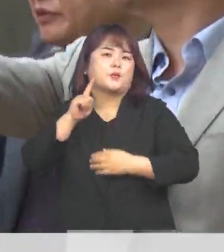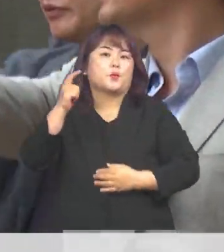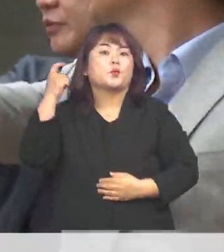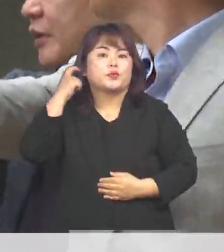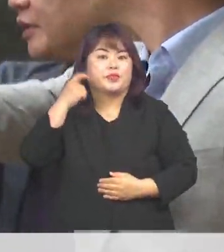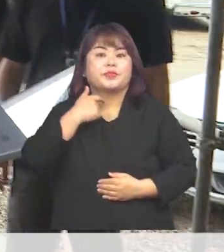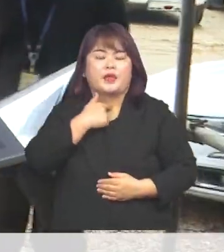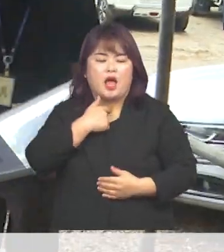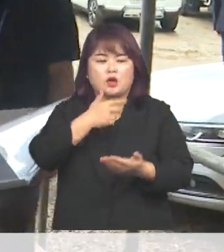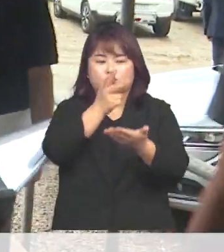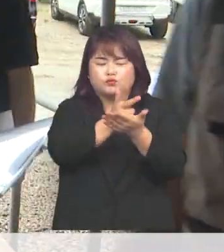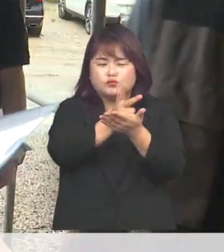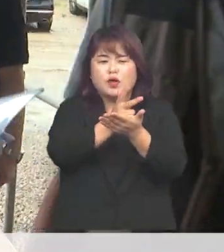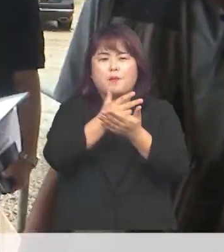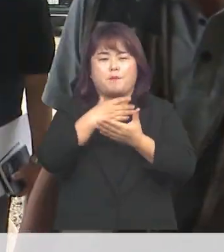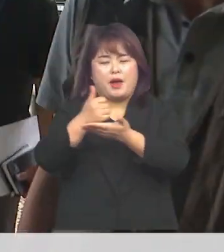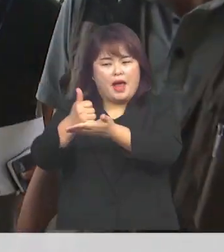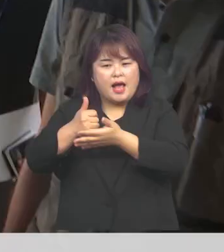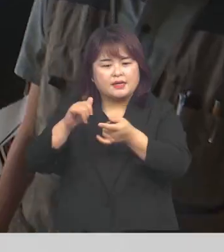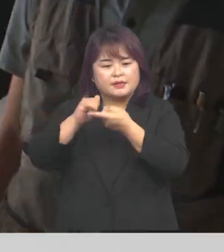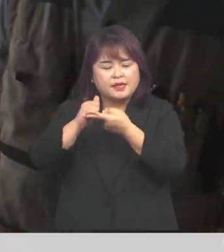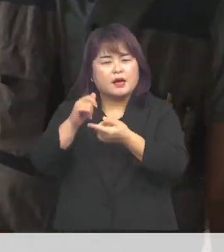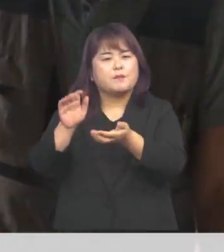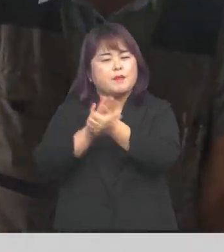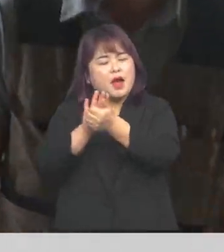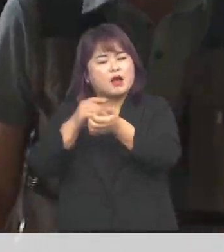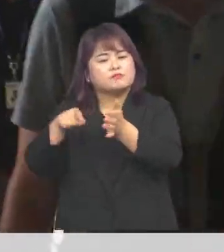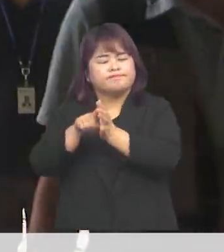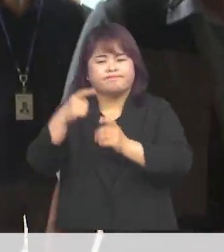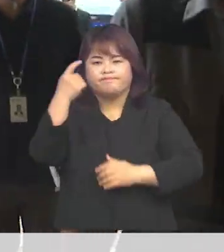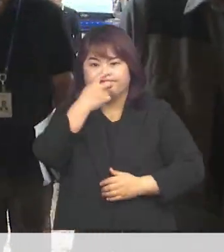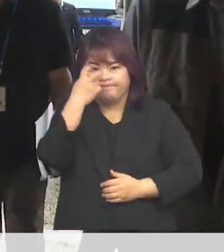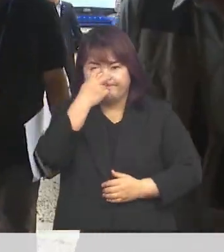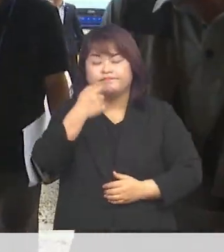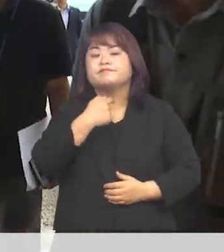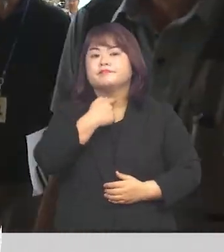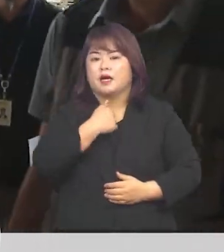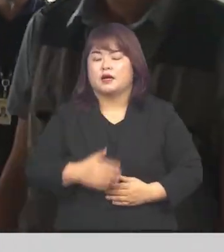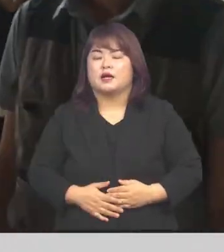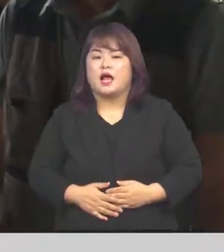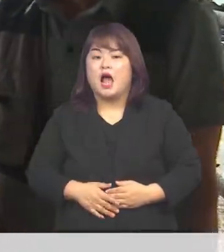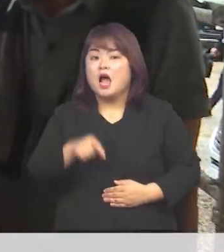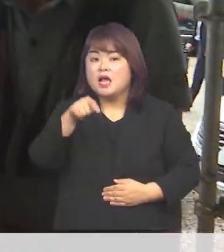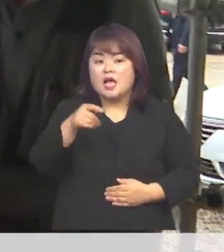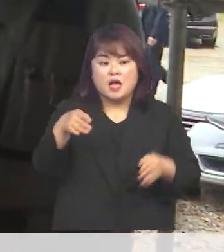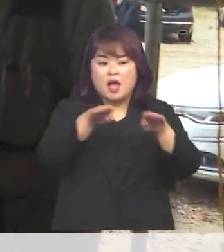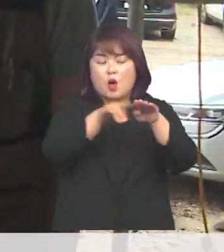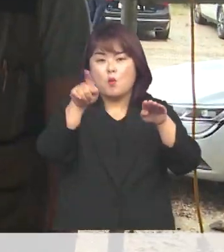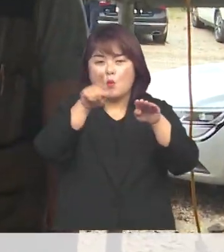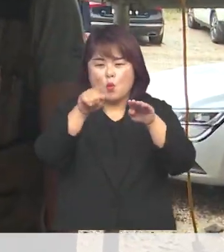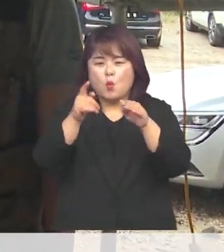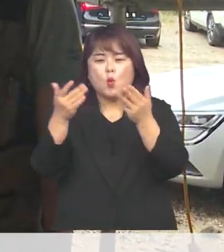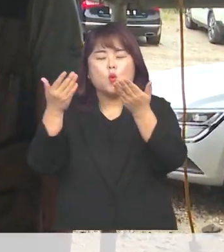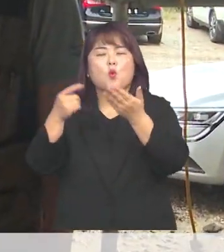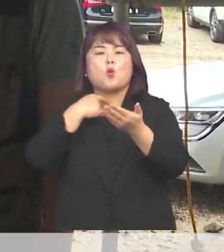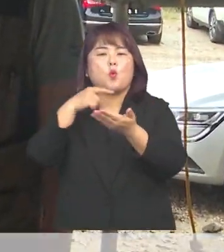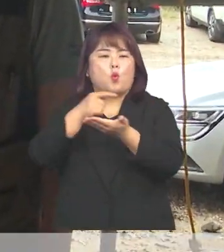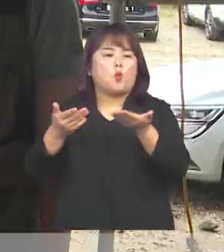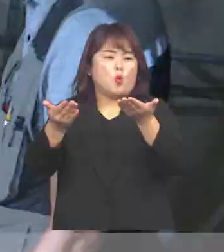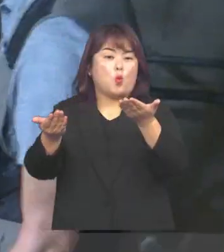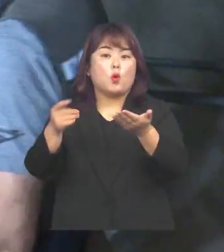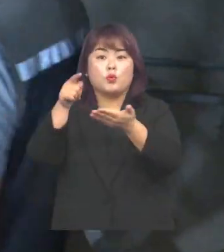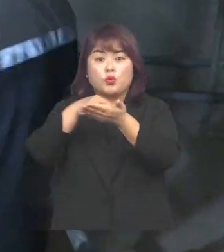주차 공간 등 방문객들의 편의를 위한 시설을 꼼꼼히 점검했습니다. 보훈회관은 역북동 보훈공원 내 들어서는